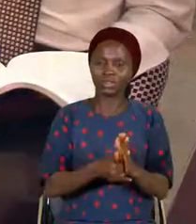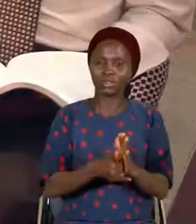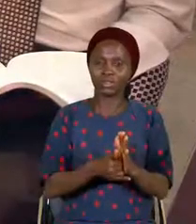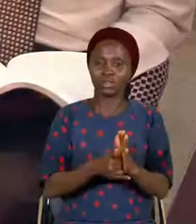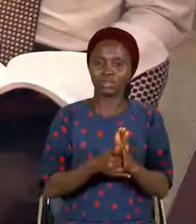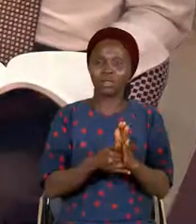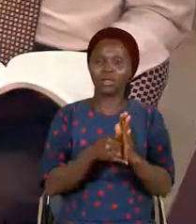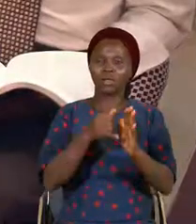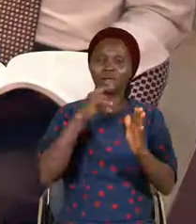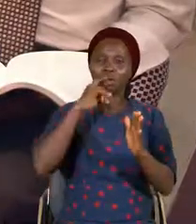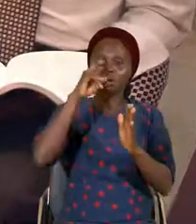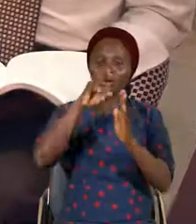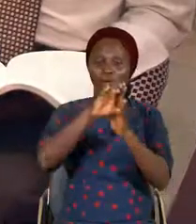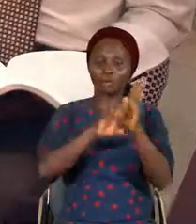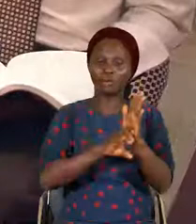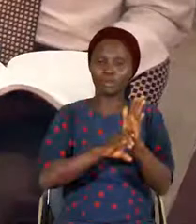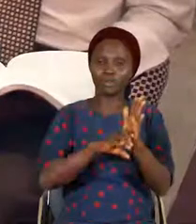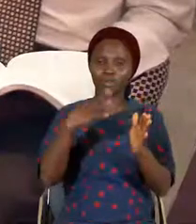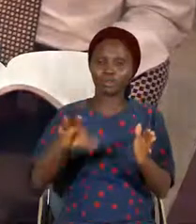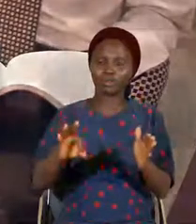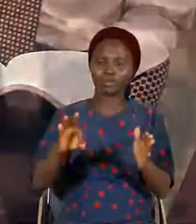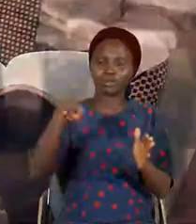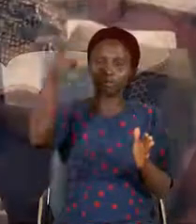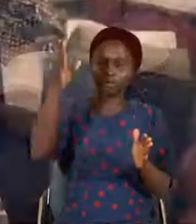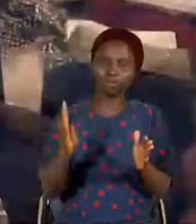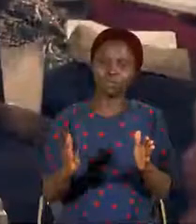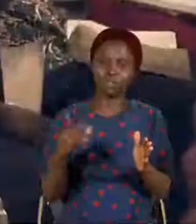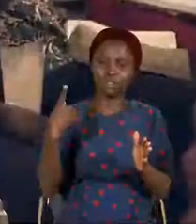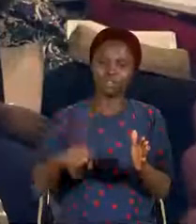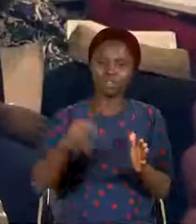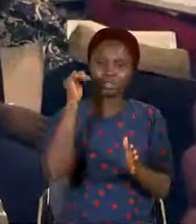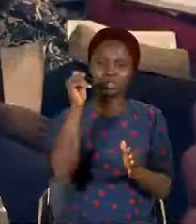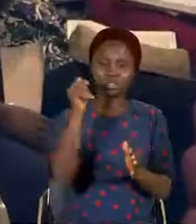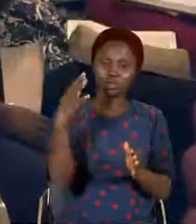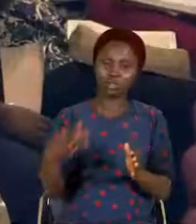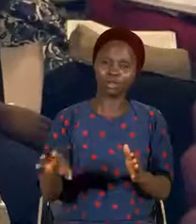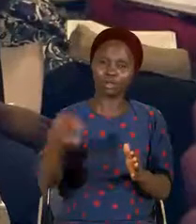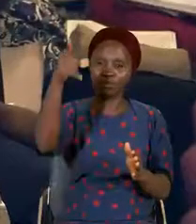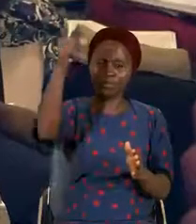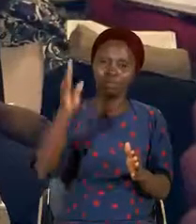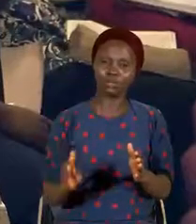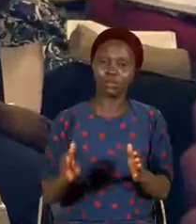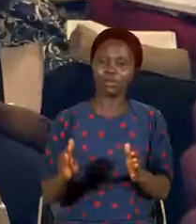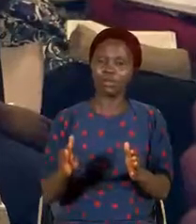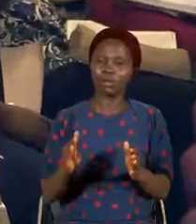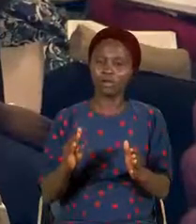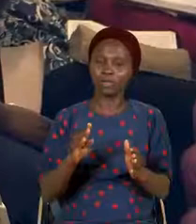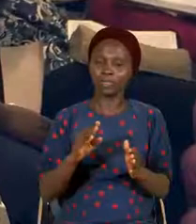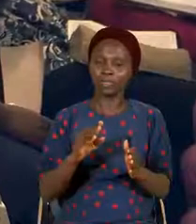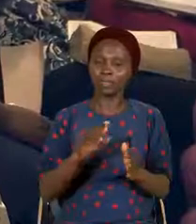Les commandements du Seigneur, toutes ses statuts, les témoignages du Seigneur, les préceptes du